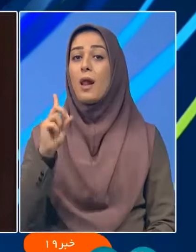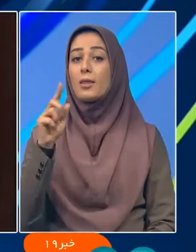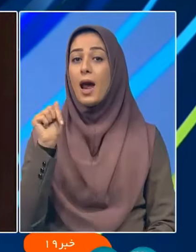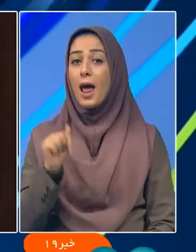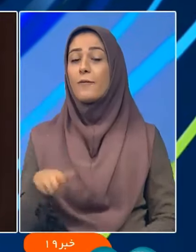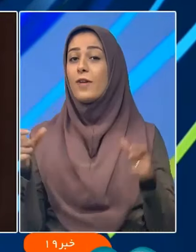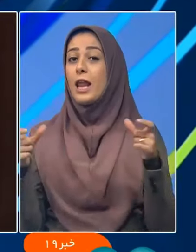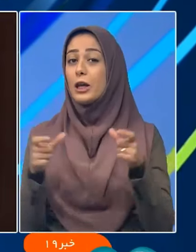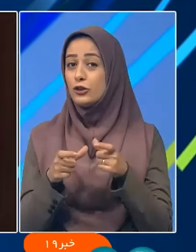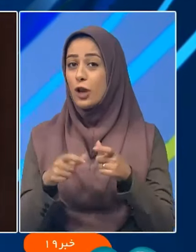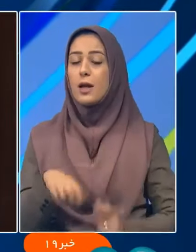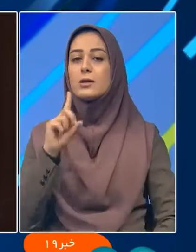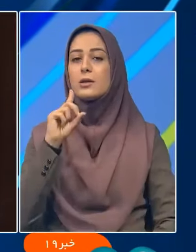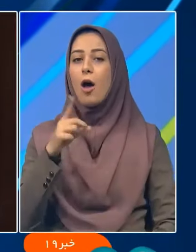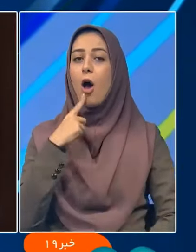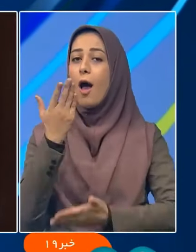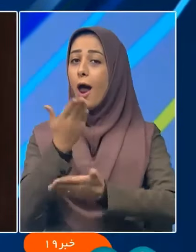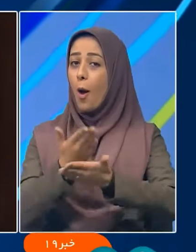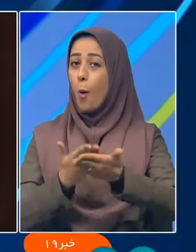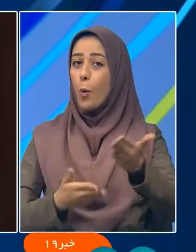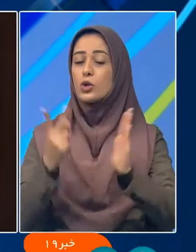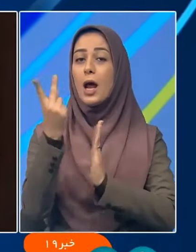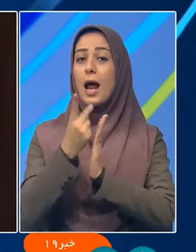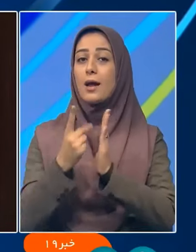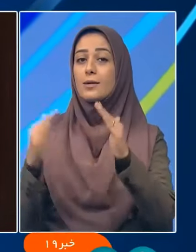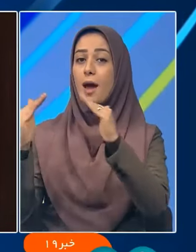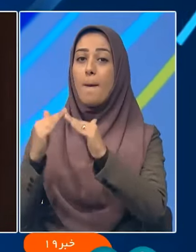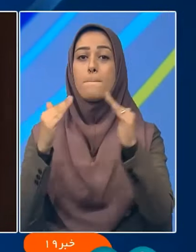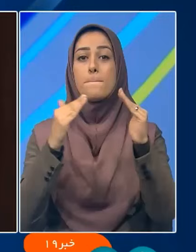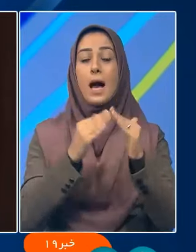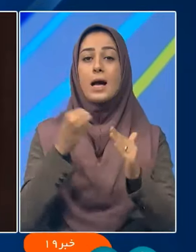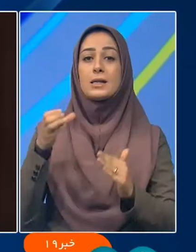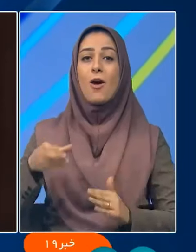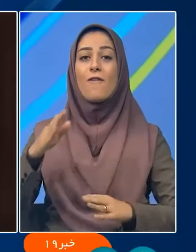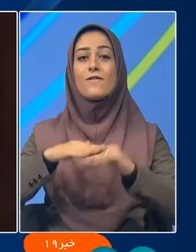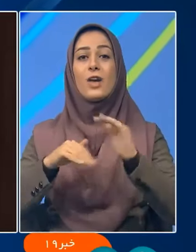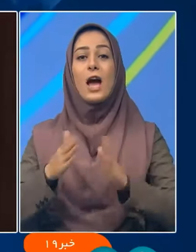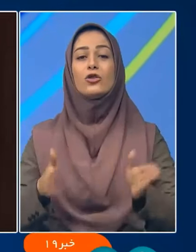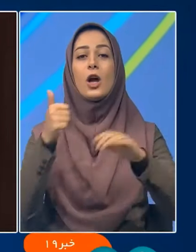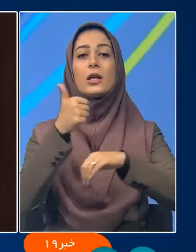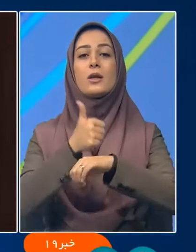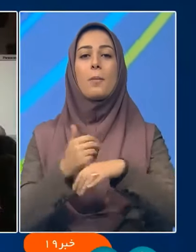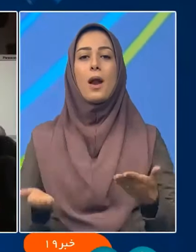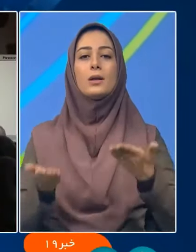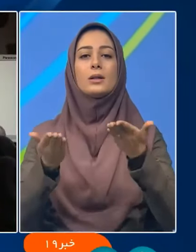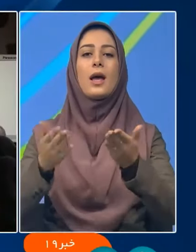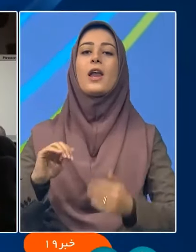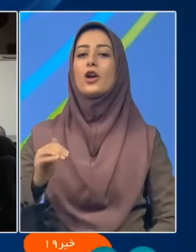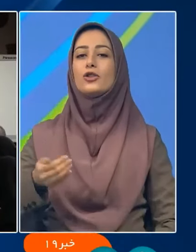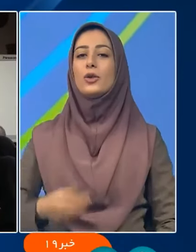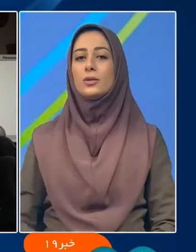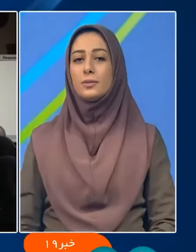شهرسازی بود. در ابتدای این جلسه هم آخرین گزارش ها از طرح‌های مسکن و شهرسازی به رئیس جمهور ارائه